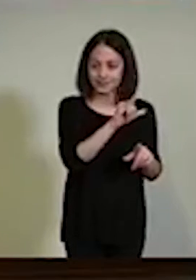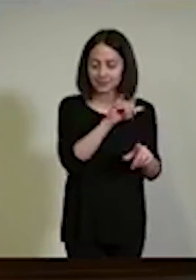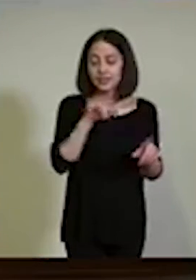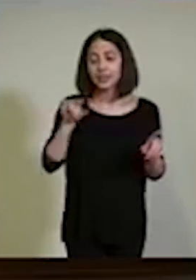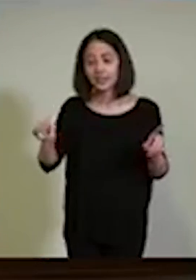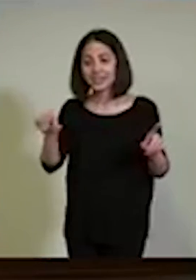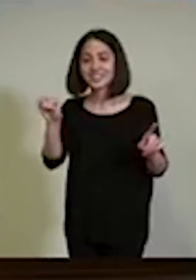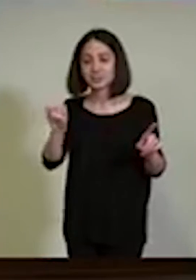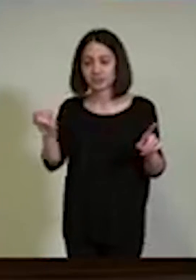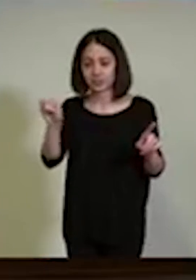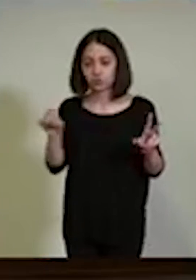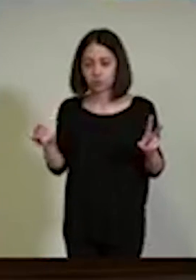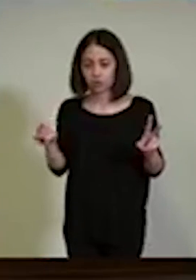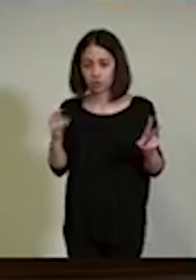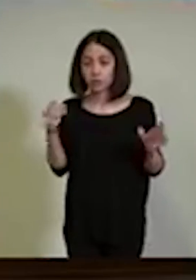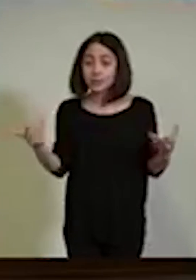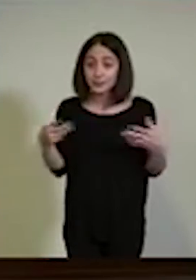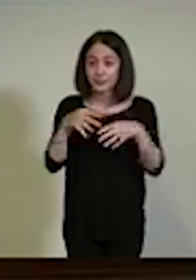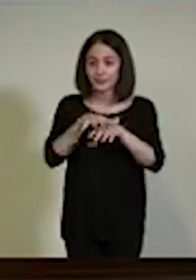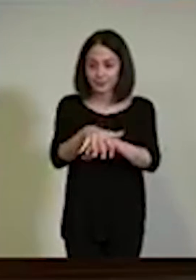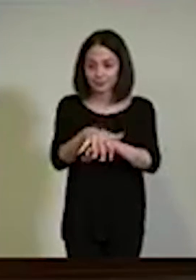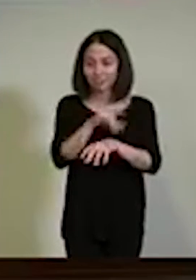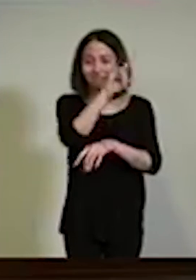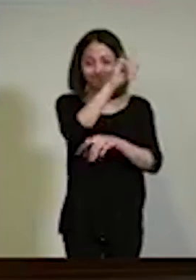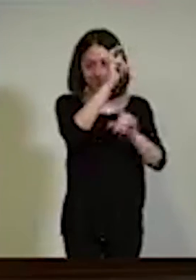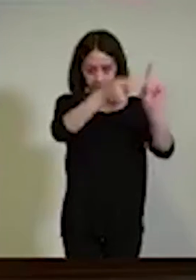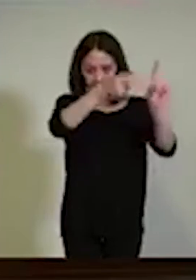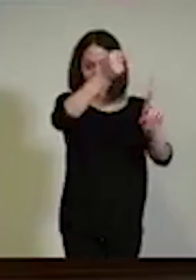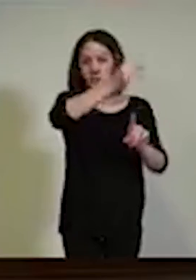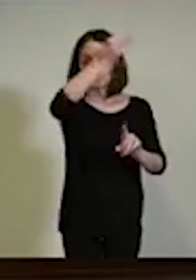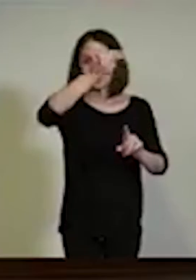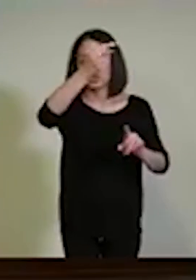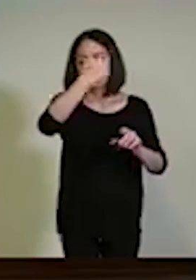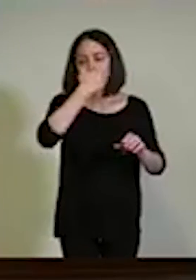Donc, l'éducation nationale n'a pas souhaité que